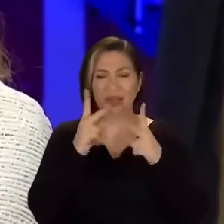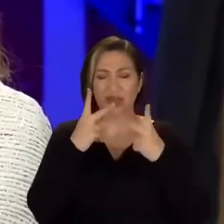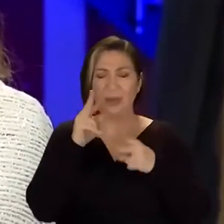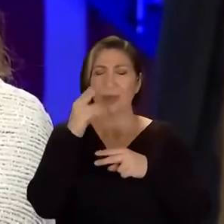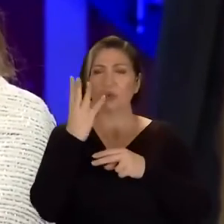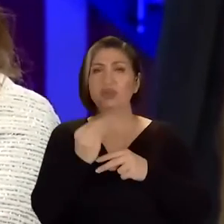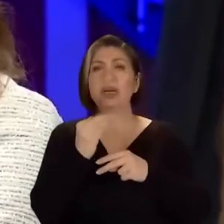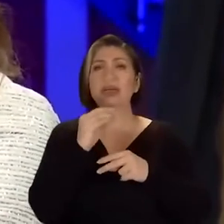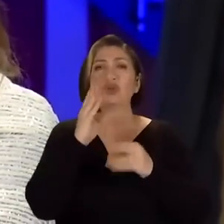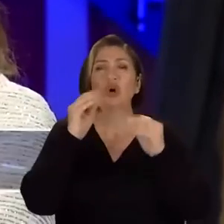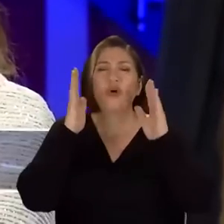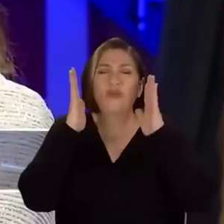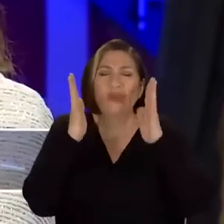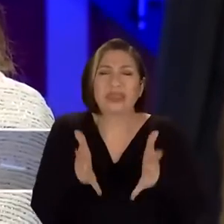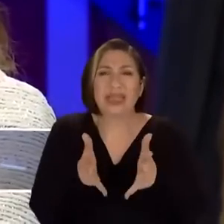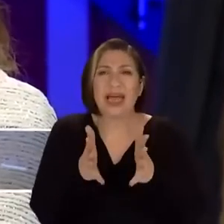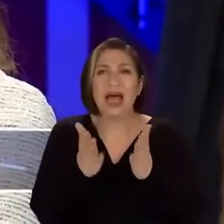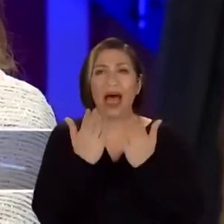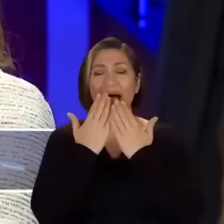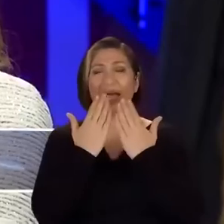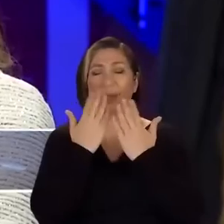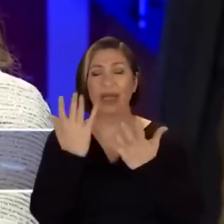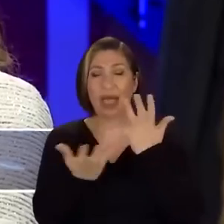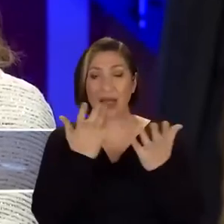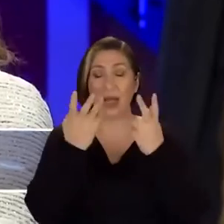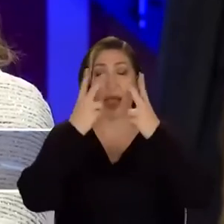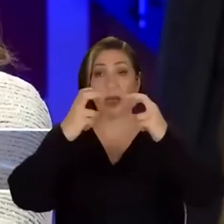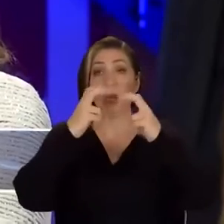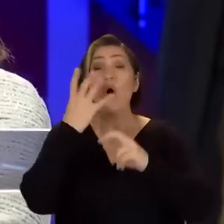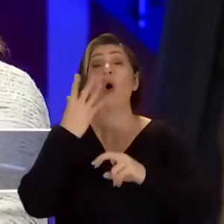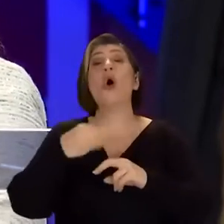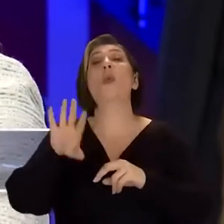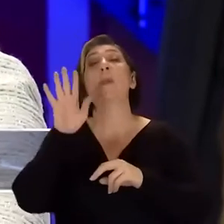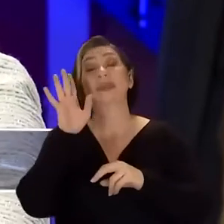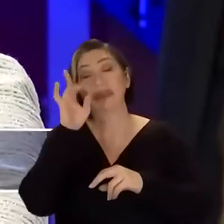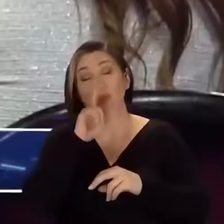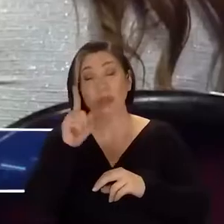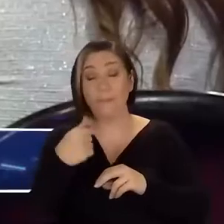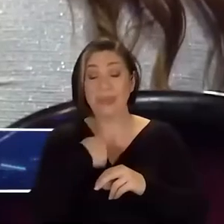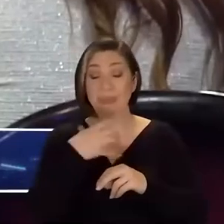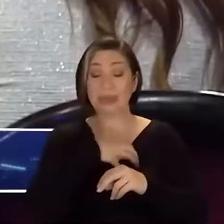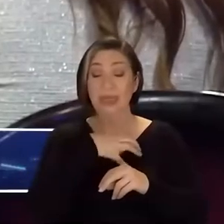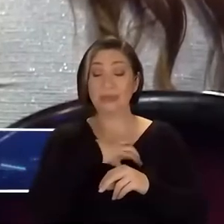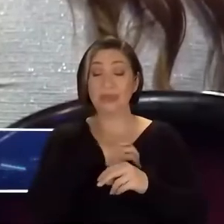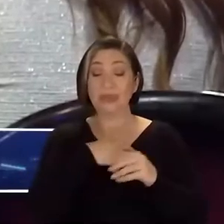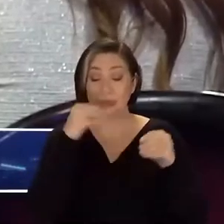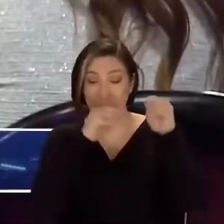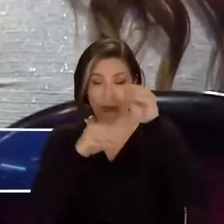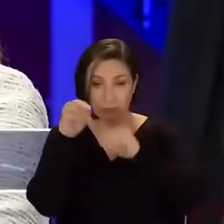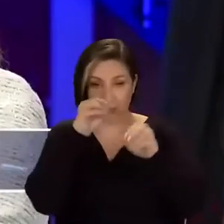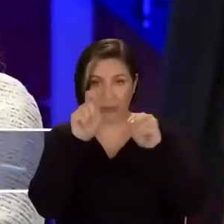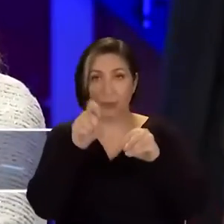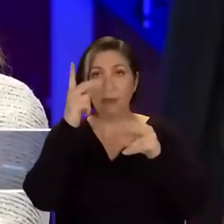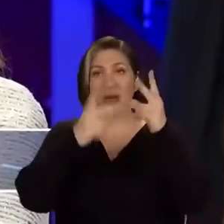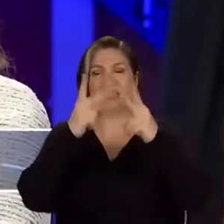gibi olacak. Çok fazla akademik kaynak ve araştırma olmamakla beraber bizim kendi derlediğimiz bir